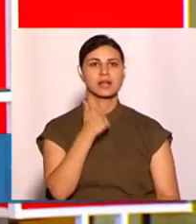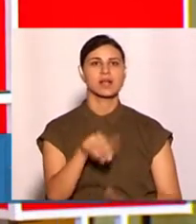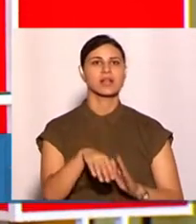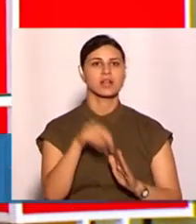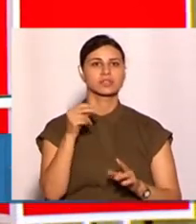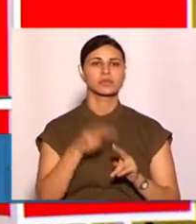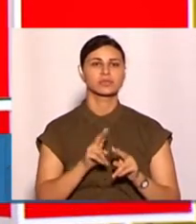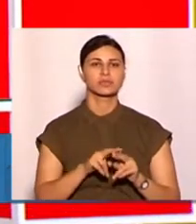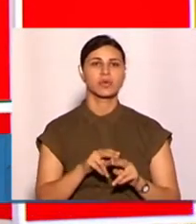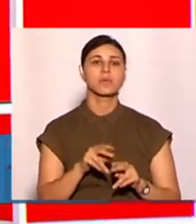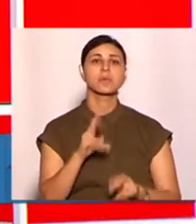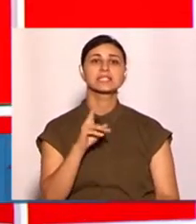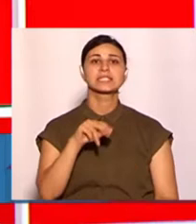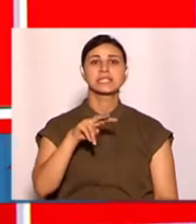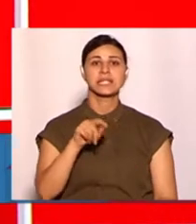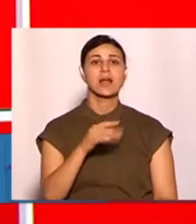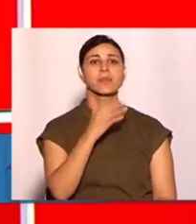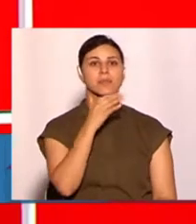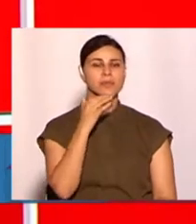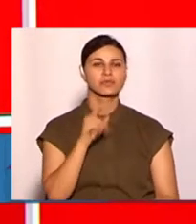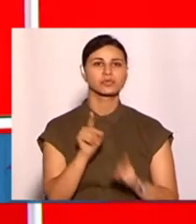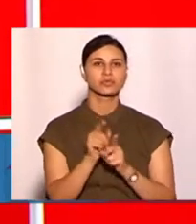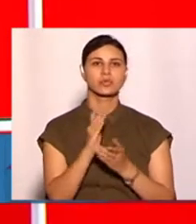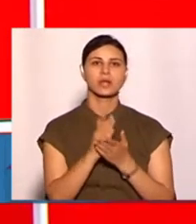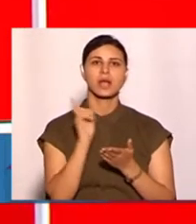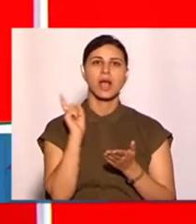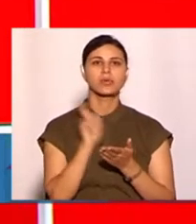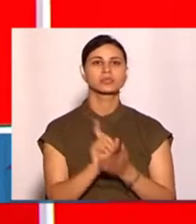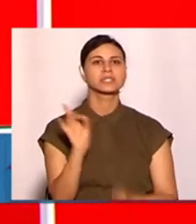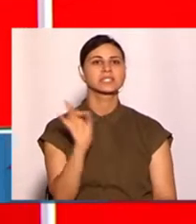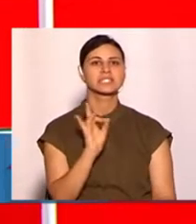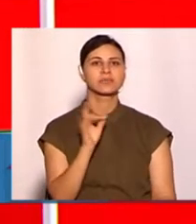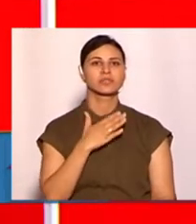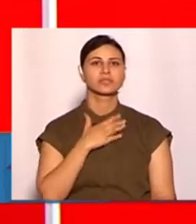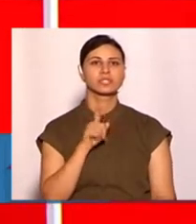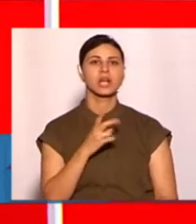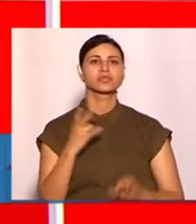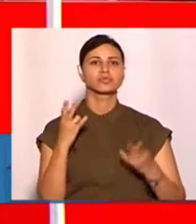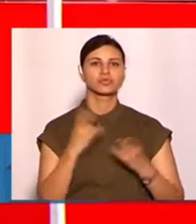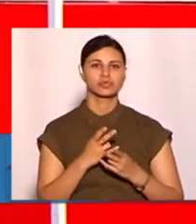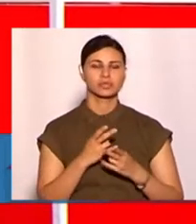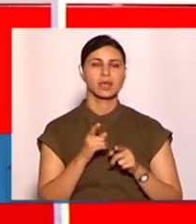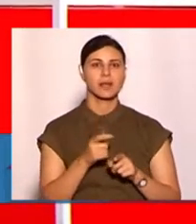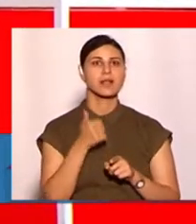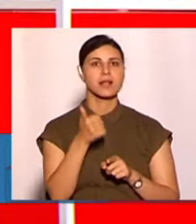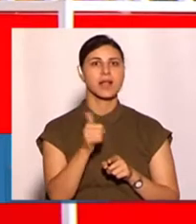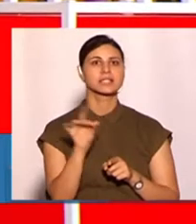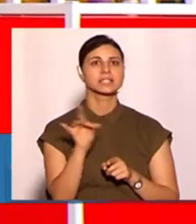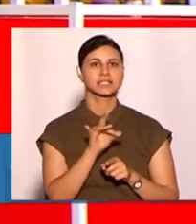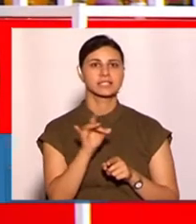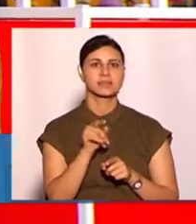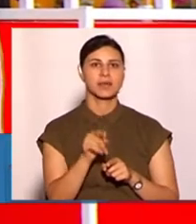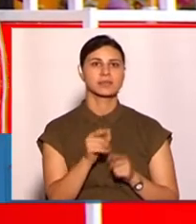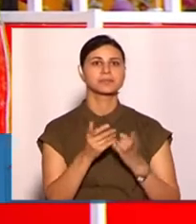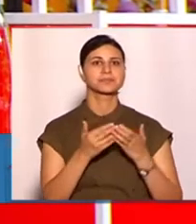არჩევანი, იმიტომ რომ გარდა ცილოვანი კომპონენტისა, ის შეიცავს აუცილებელ ცხიმოვან მჟავებს, რომელიც არის უჯერი და ეს